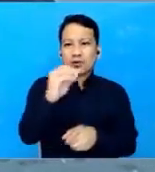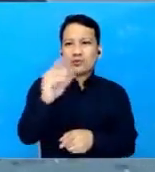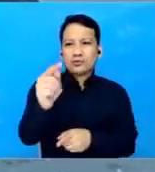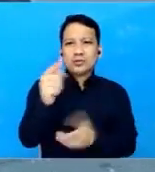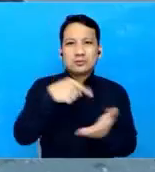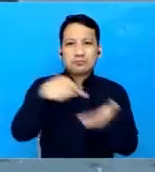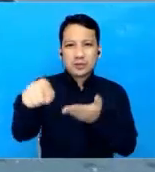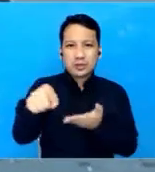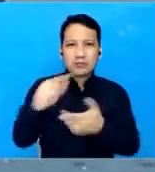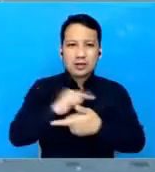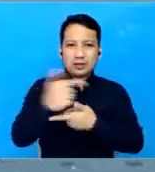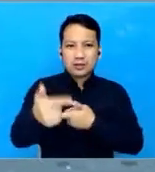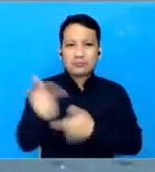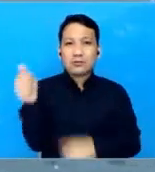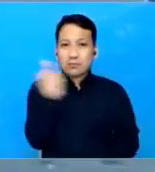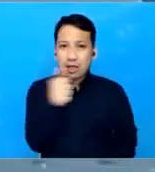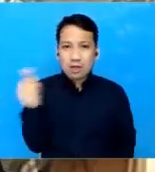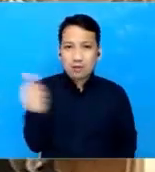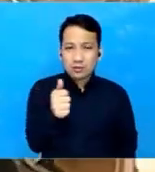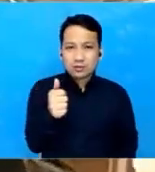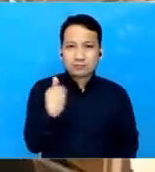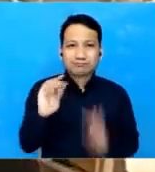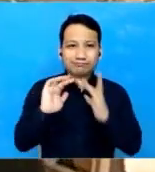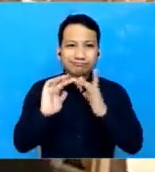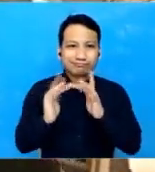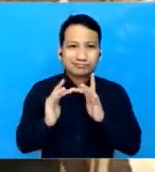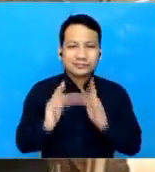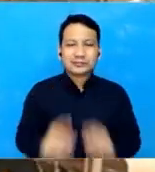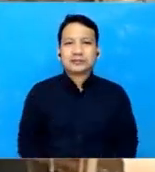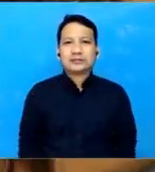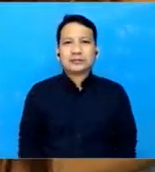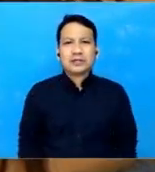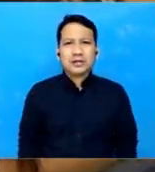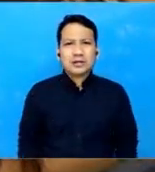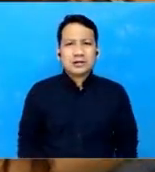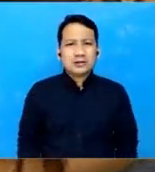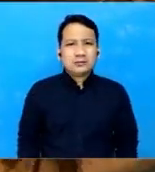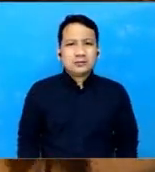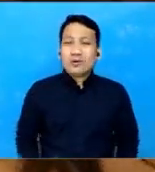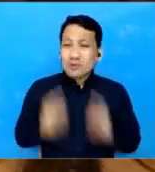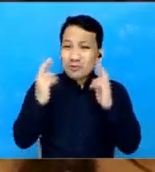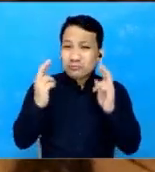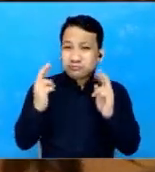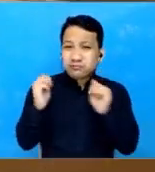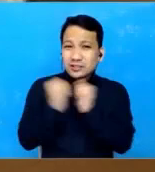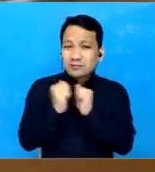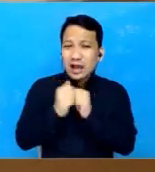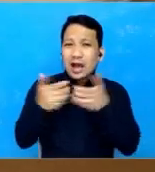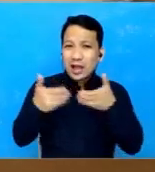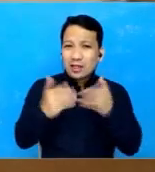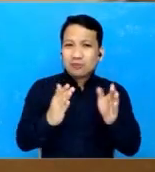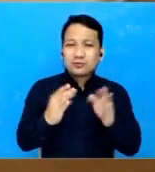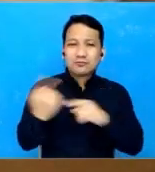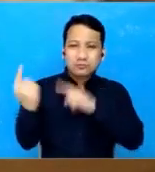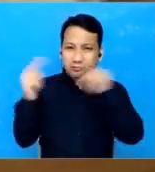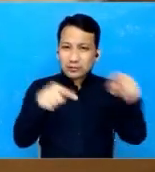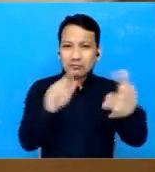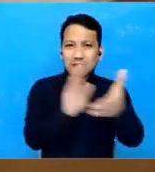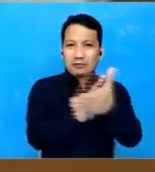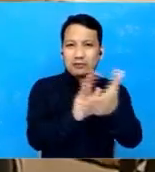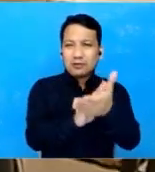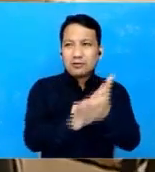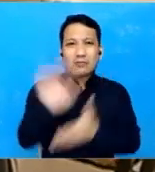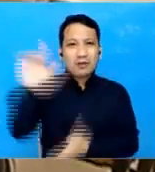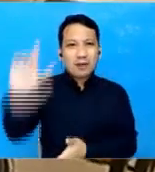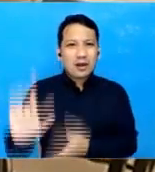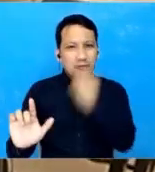laptop at allowance para sa internet. Sana ay payagan na rin daw ang limited face-to-face classes sa mga lugar na mababa ang